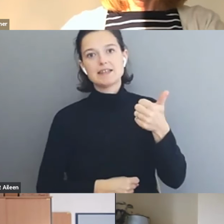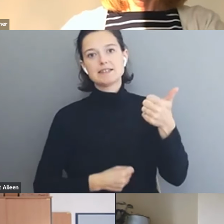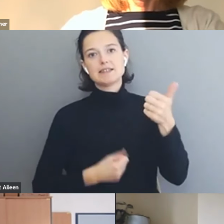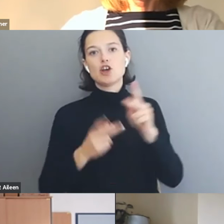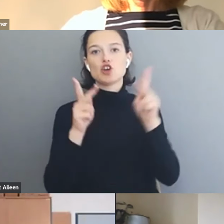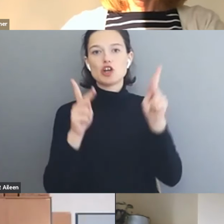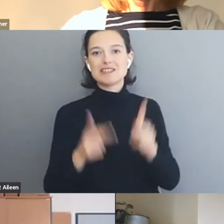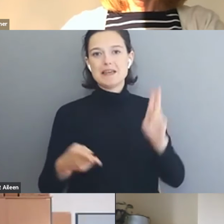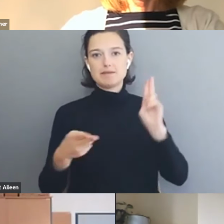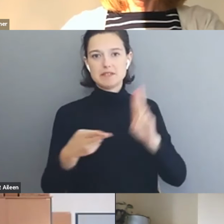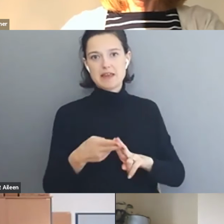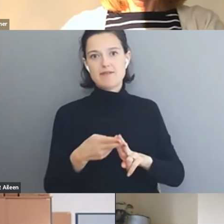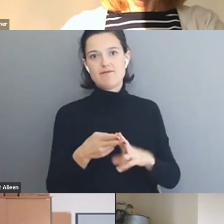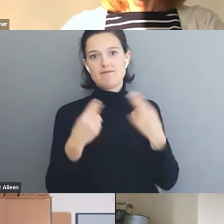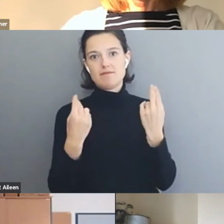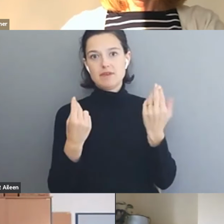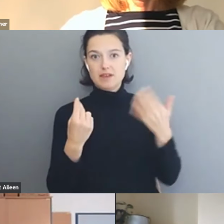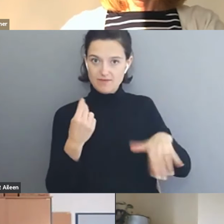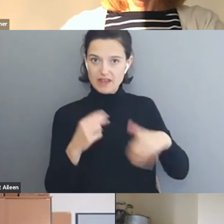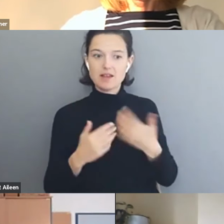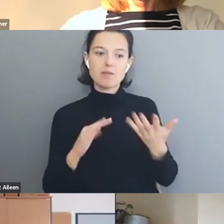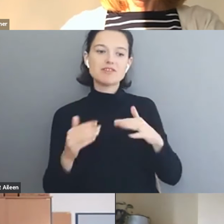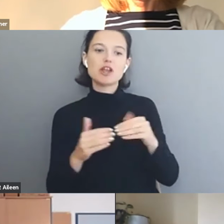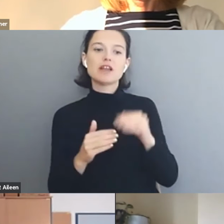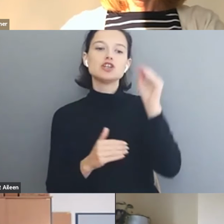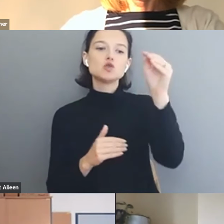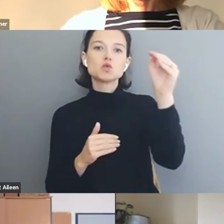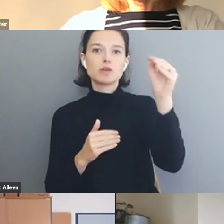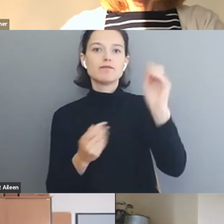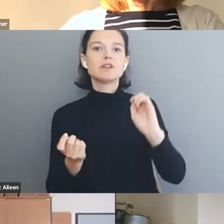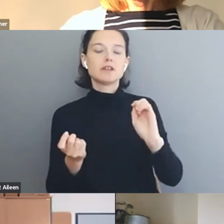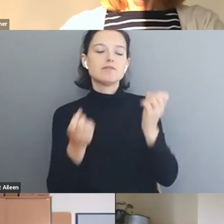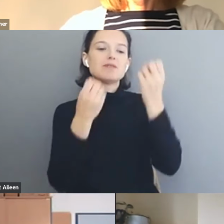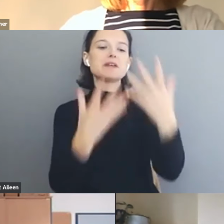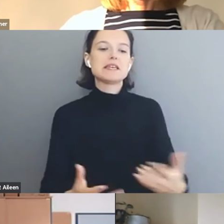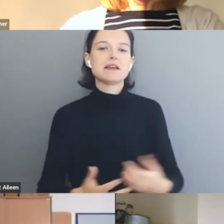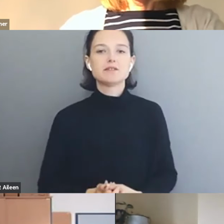Da kann sicherlich in der nächsten Zeit was zu passieren.